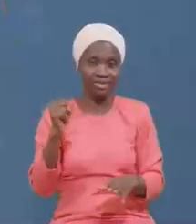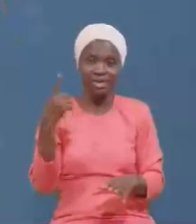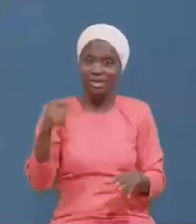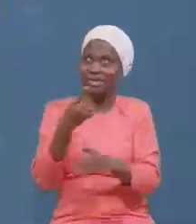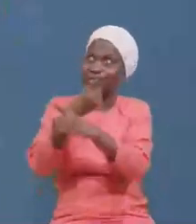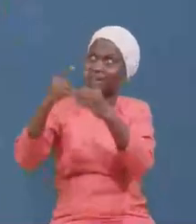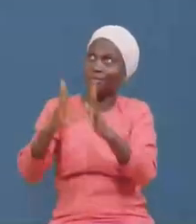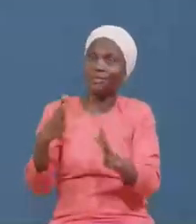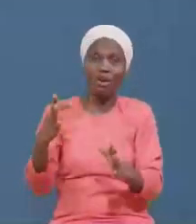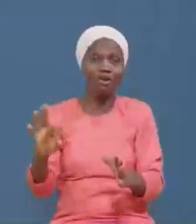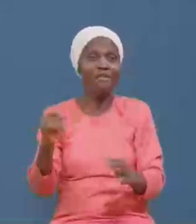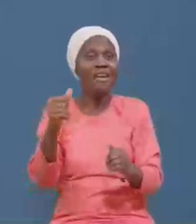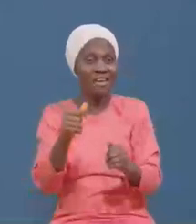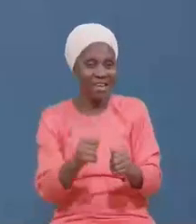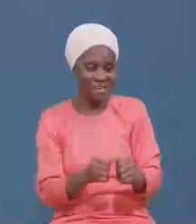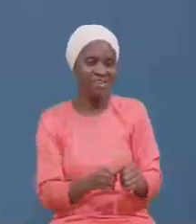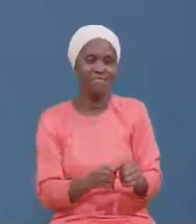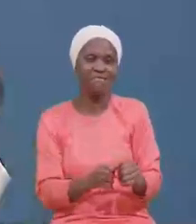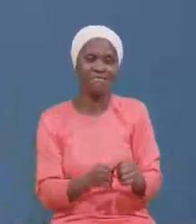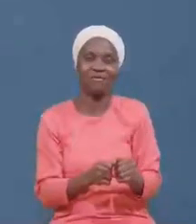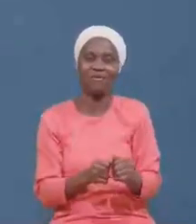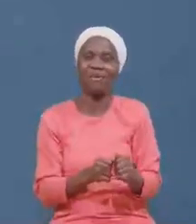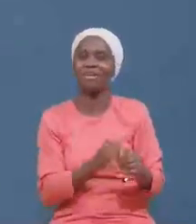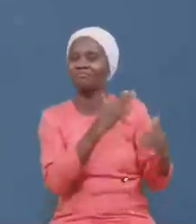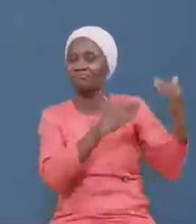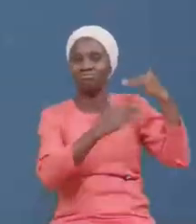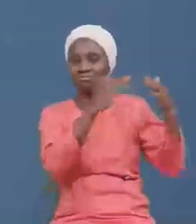le libérateur de chaque siècle,